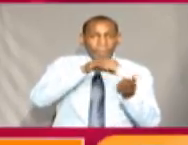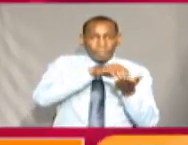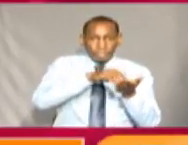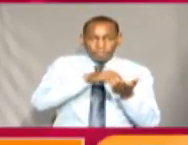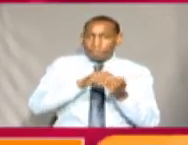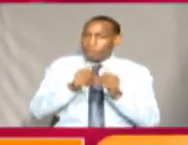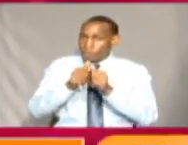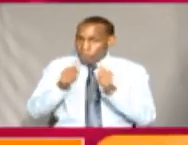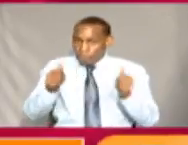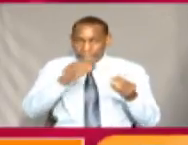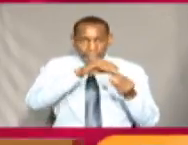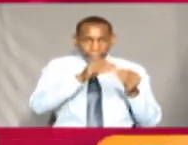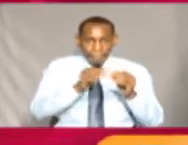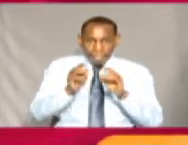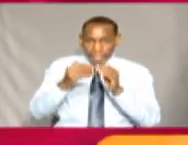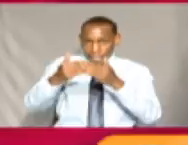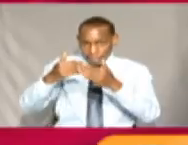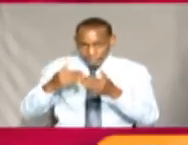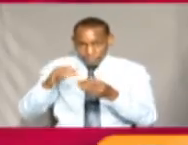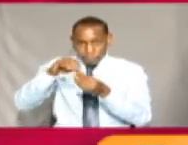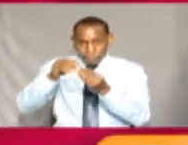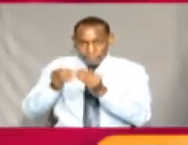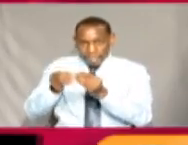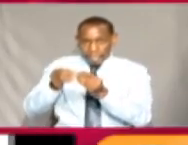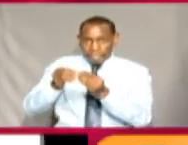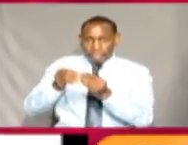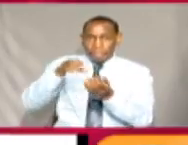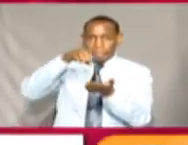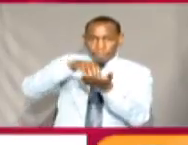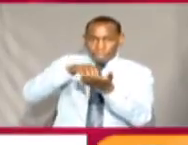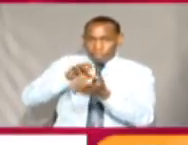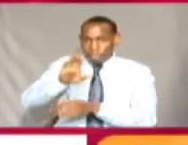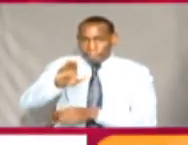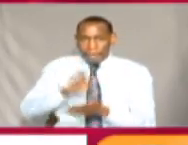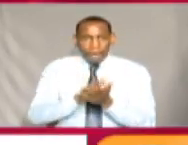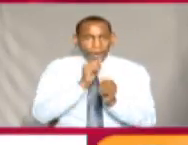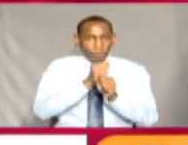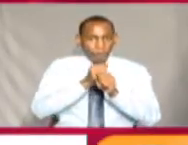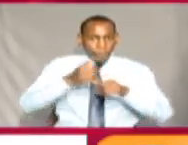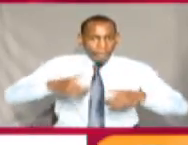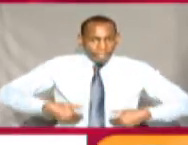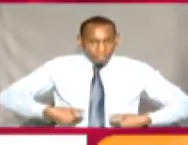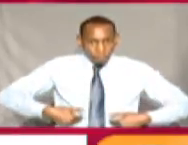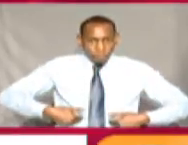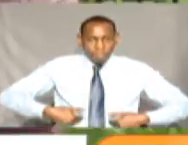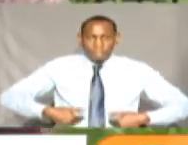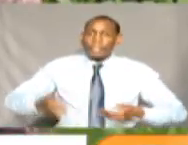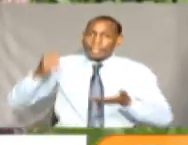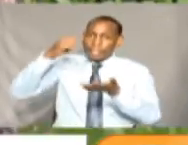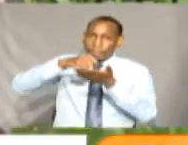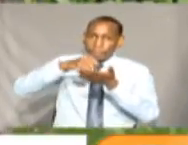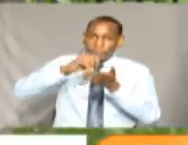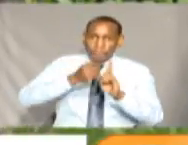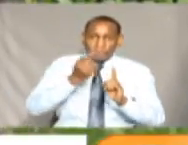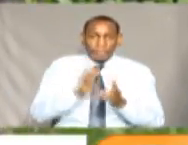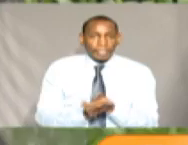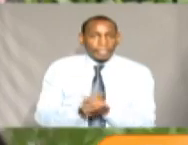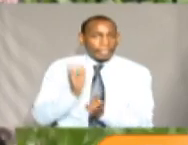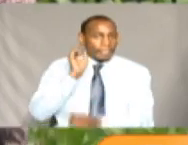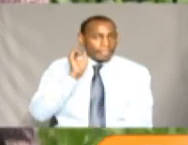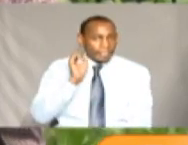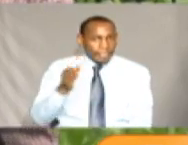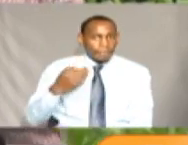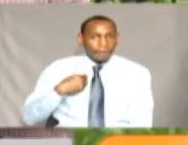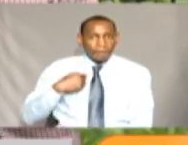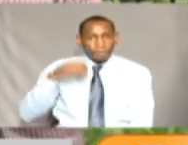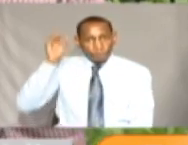tutawatekelezea. Kabla hatuchatekelezea hao viti yao, kazi ya vijana na wasichana iwepo ndani. Kama ungekuwa na